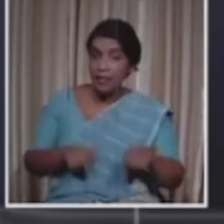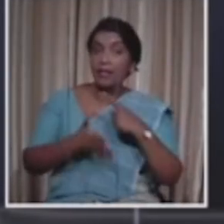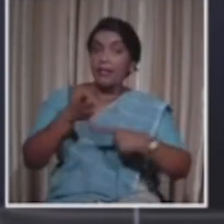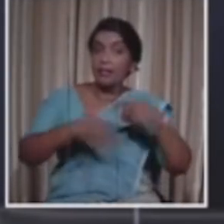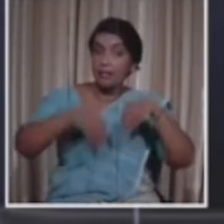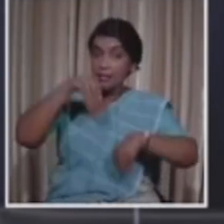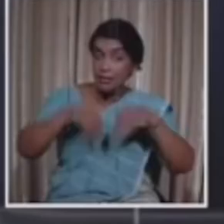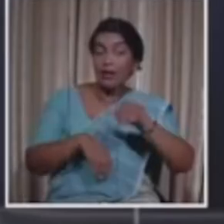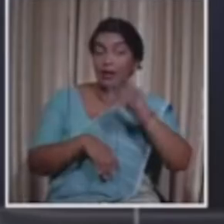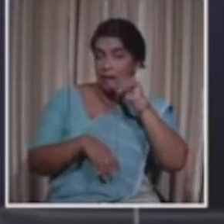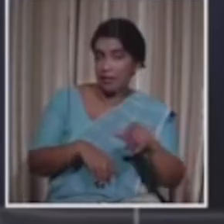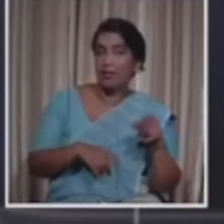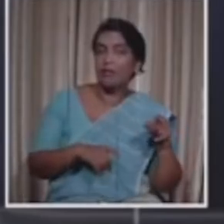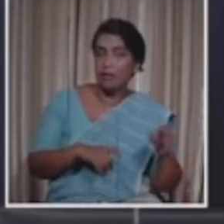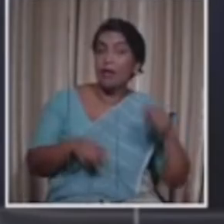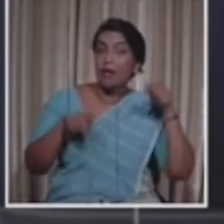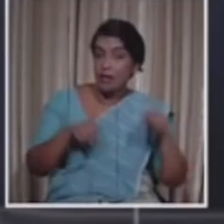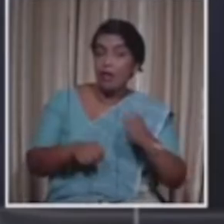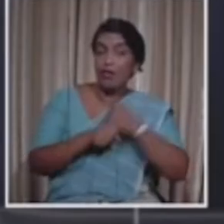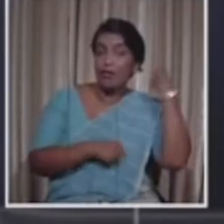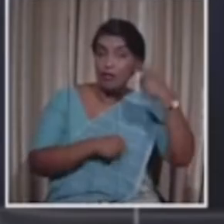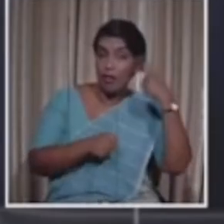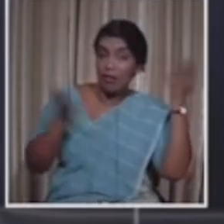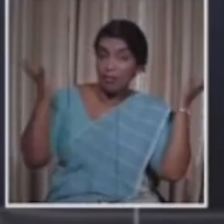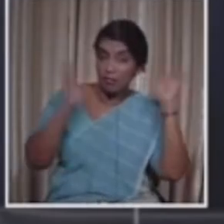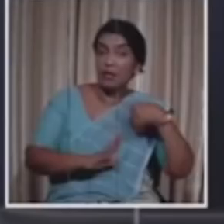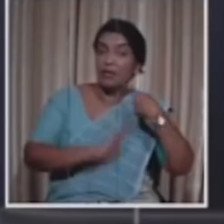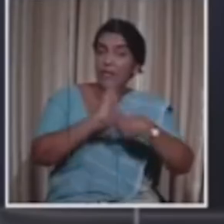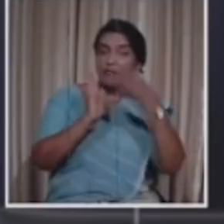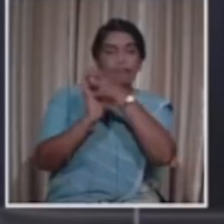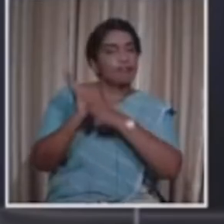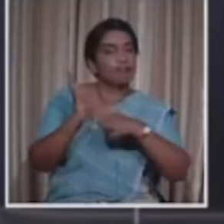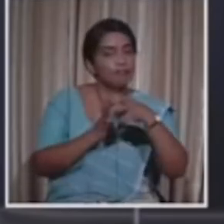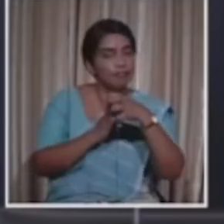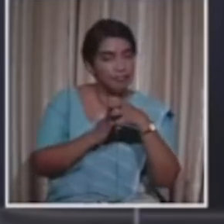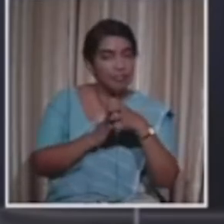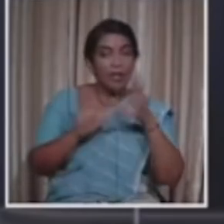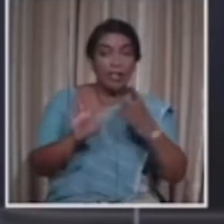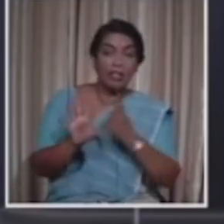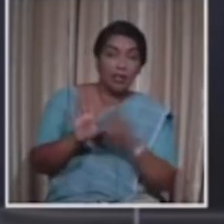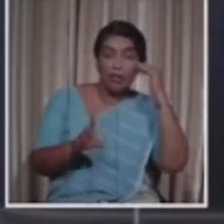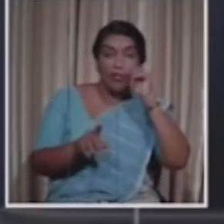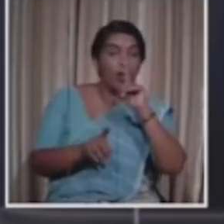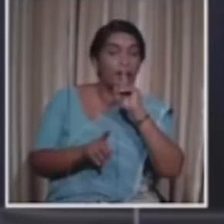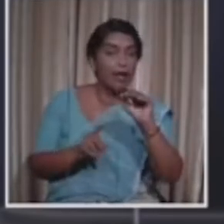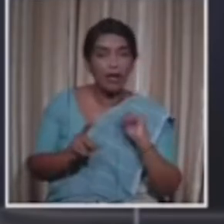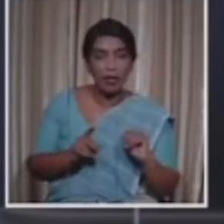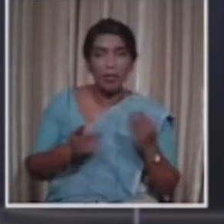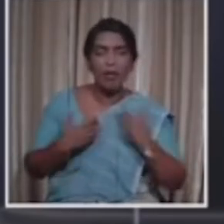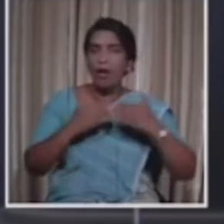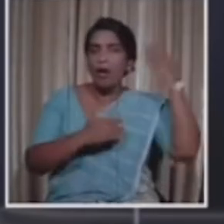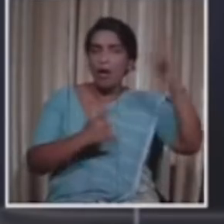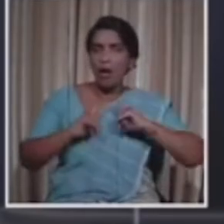දේශපාලන යථාර්ථය. අද ගාලු මෝදර පිටියේ රට පුරාත් ගොඩ නැගෙන. තරුණ තරුණියෝ මොකද්ද කියන්නේ? කොහ අපිට